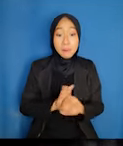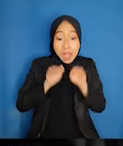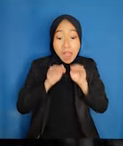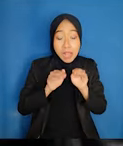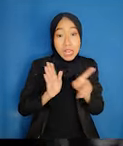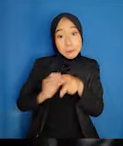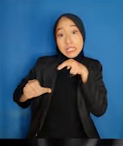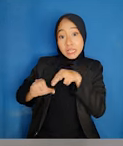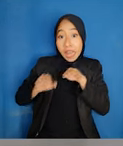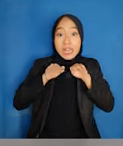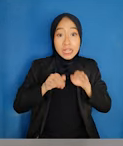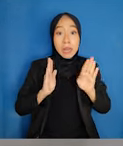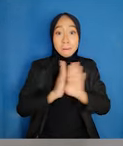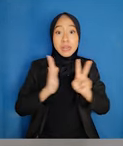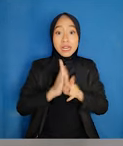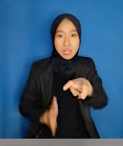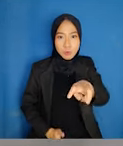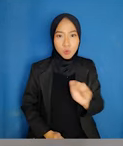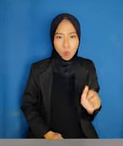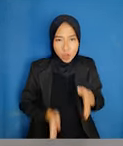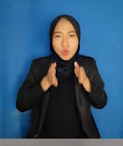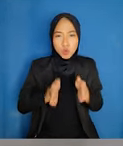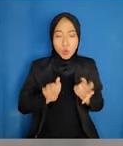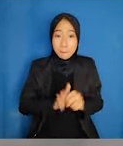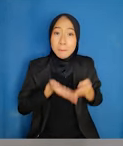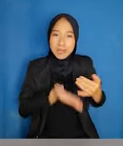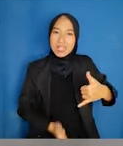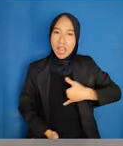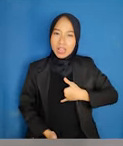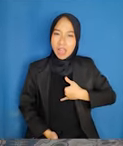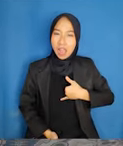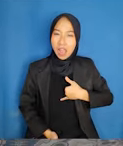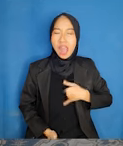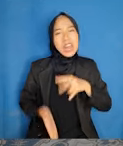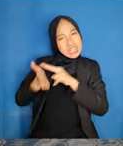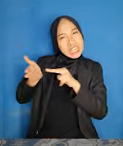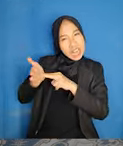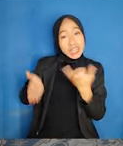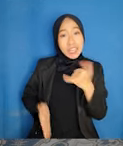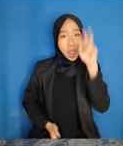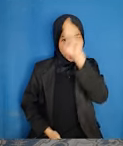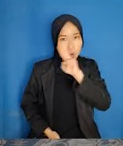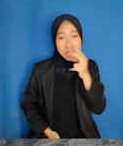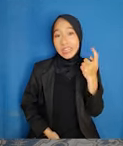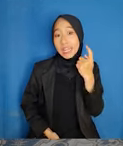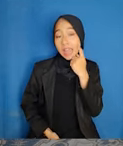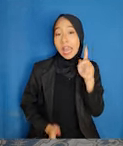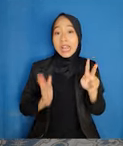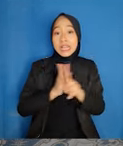Mengajar peserta didik berkebutuhan khusus memberikan saya perspektif yang unik mengenai